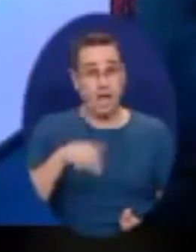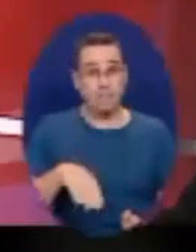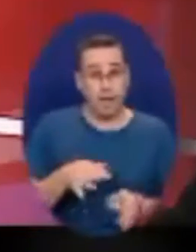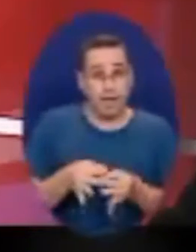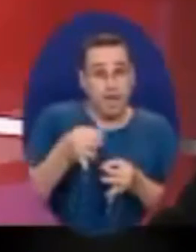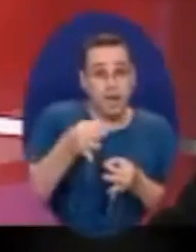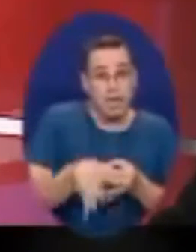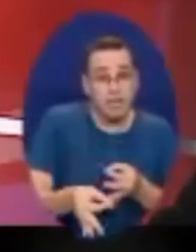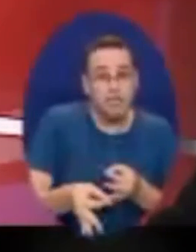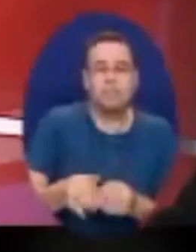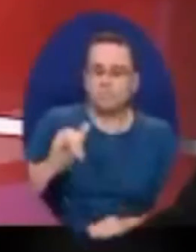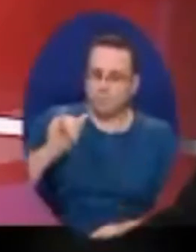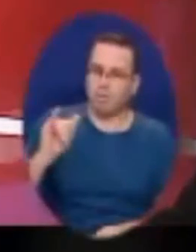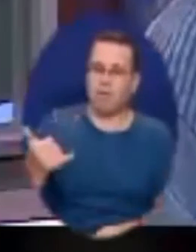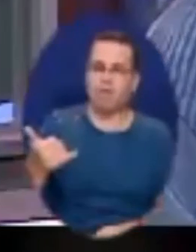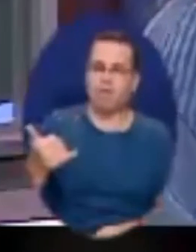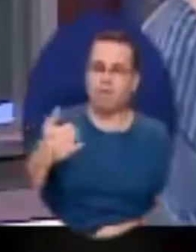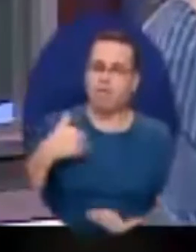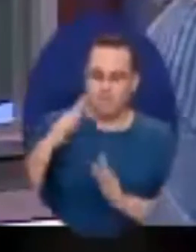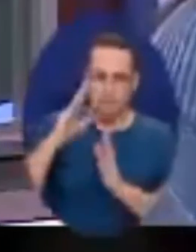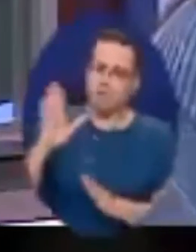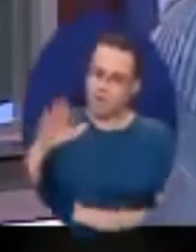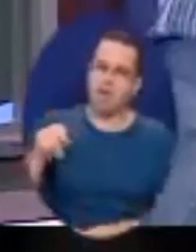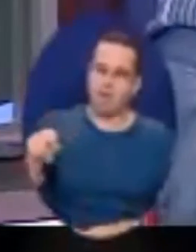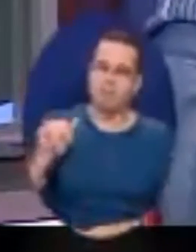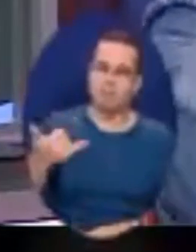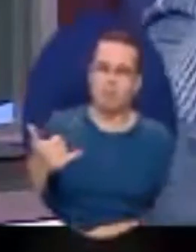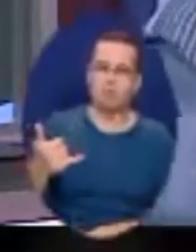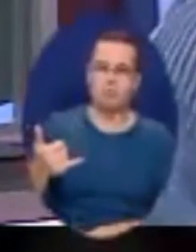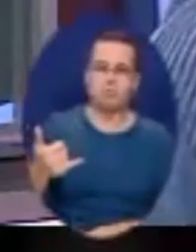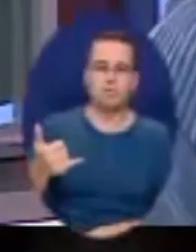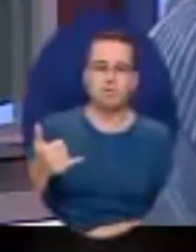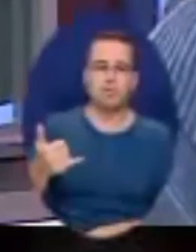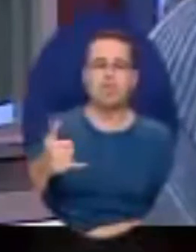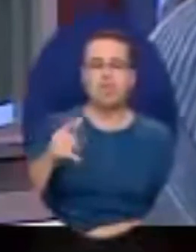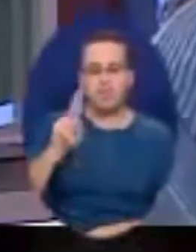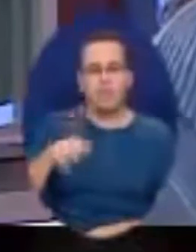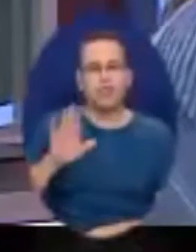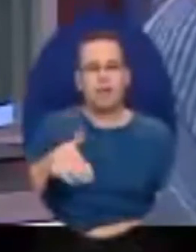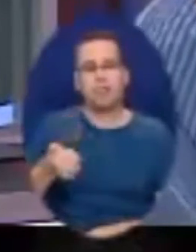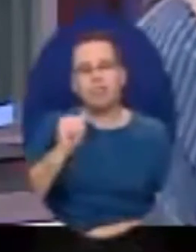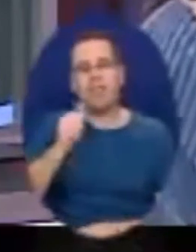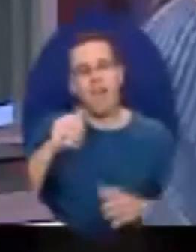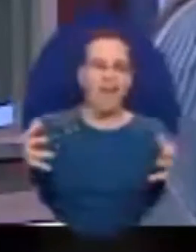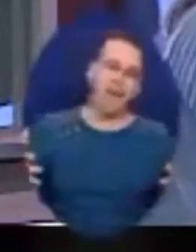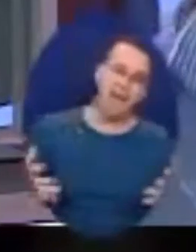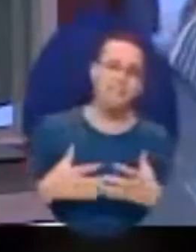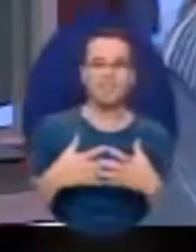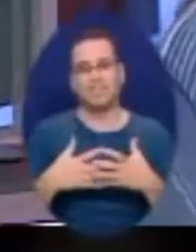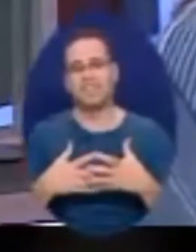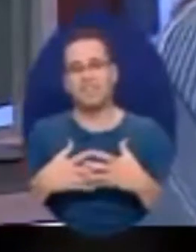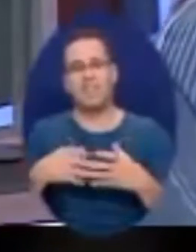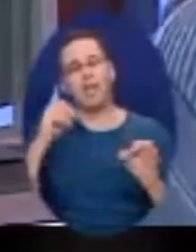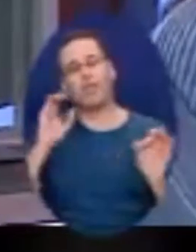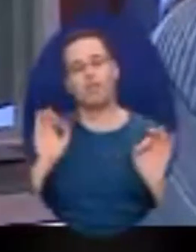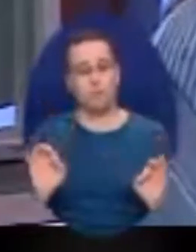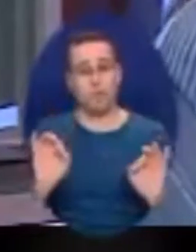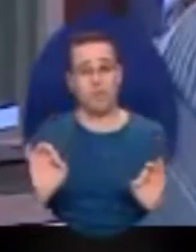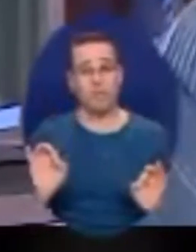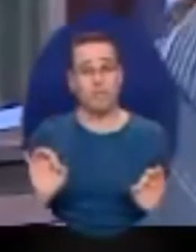בזה. כן, גם אני מאמינה בזה, אבל יש לנו שתייה חברתית, והרבה אנשים שותים שתייה חברתית